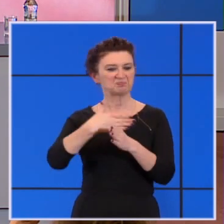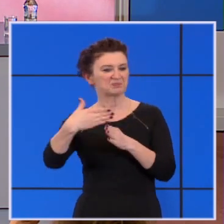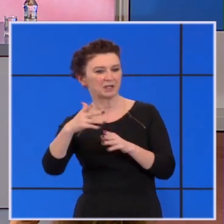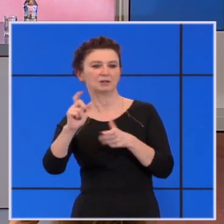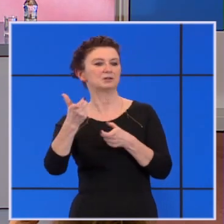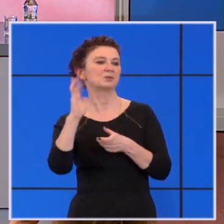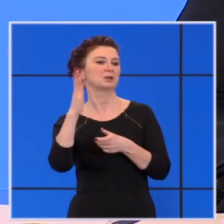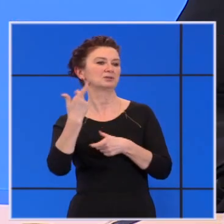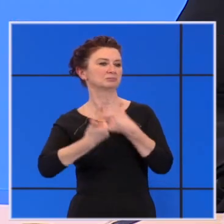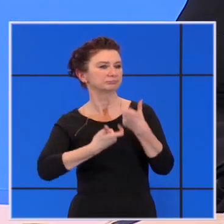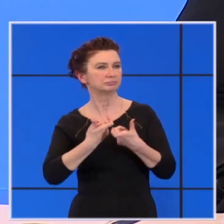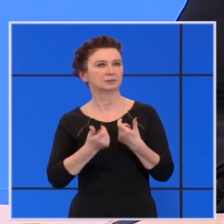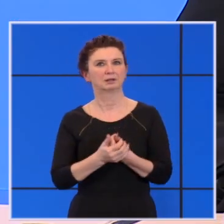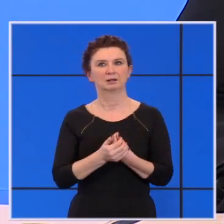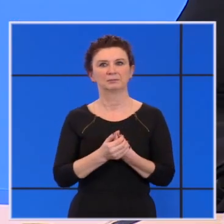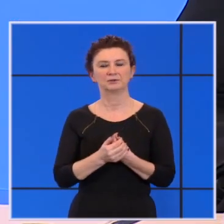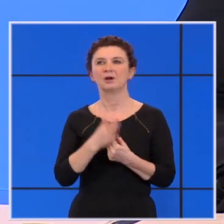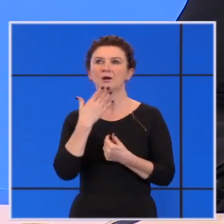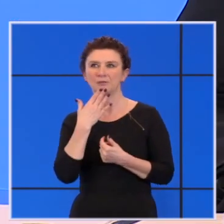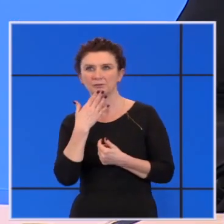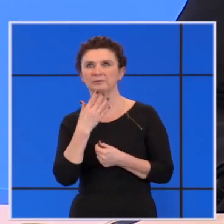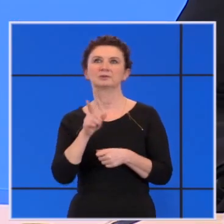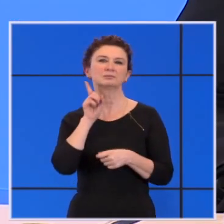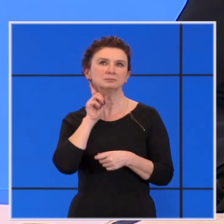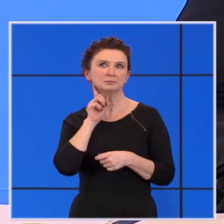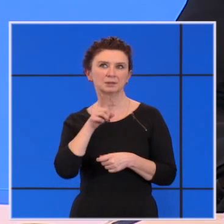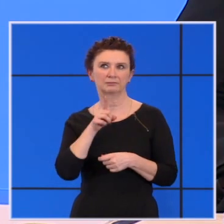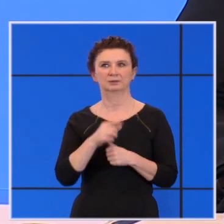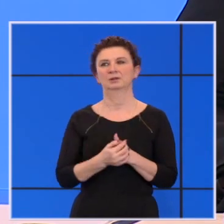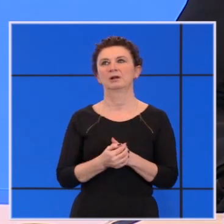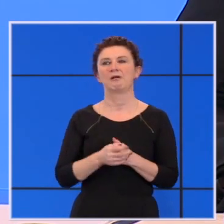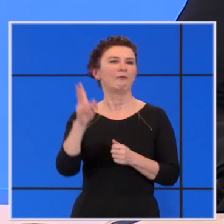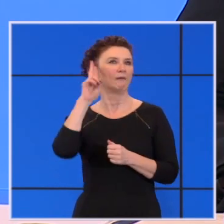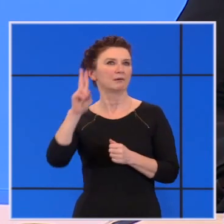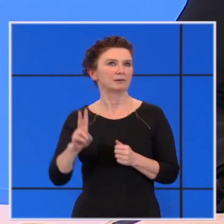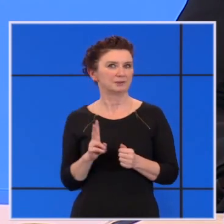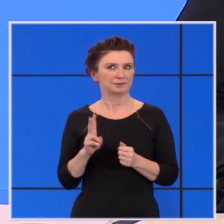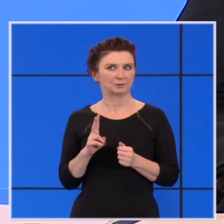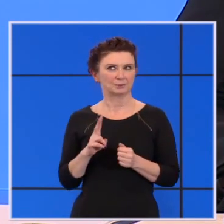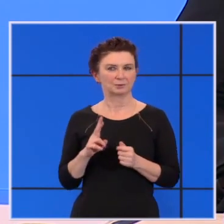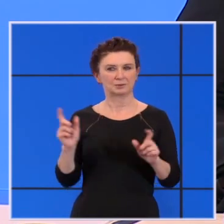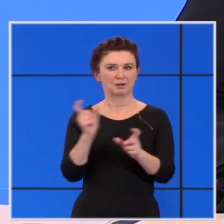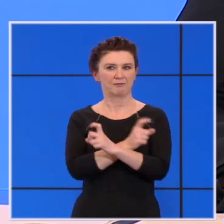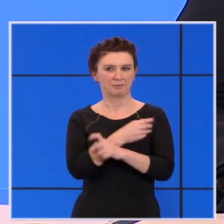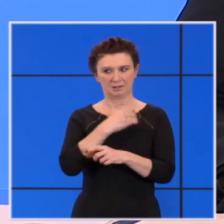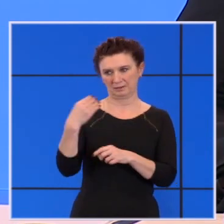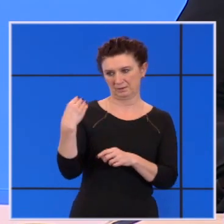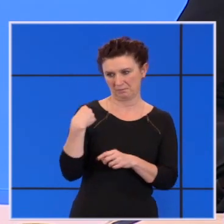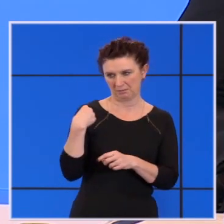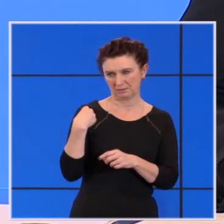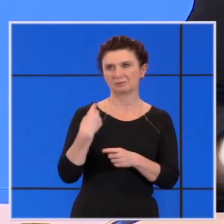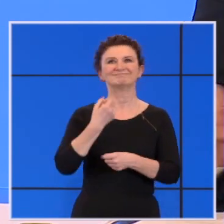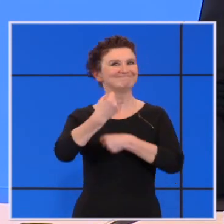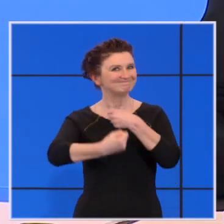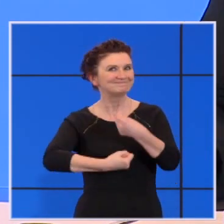premier robić? Zapewniał, że instytucje w polskim państwie, które działa, polskie państwo wbrew temu, co niekiedy mówi opozycja, działa.